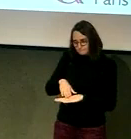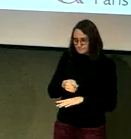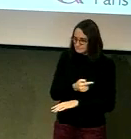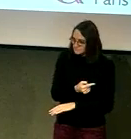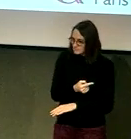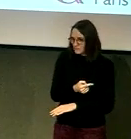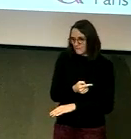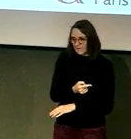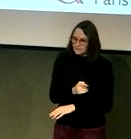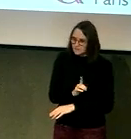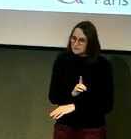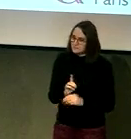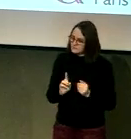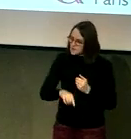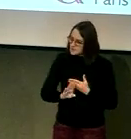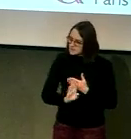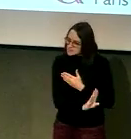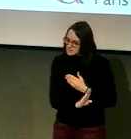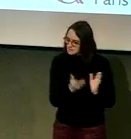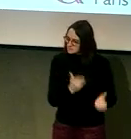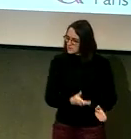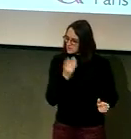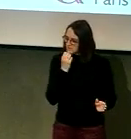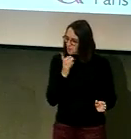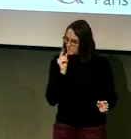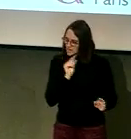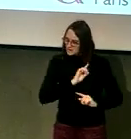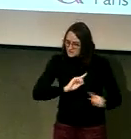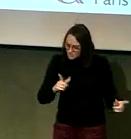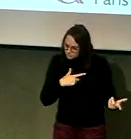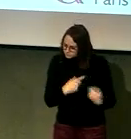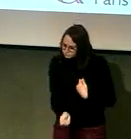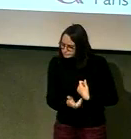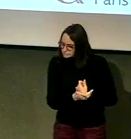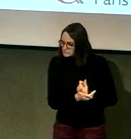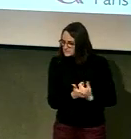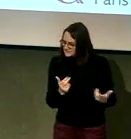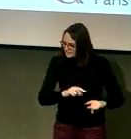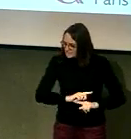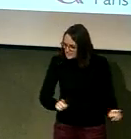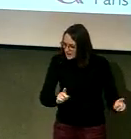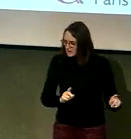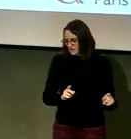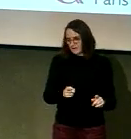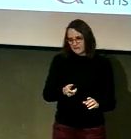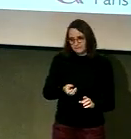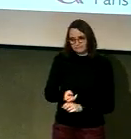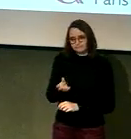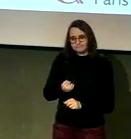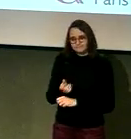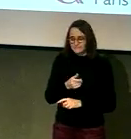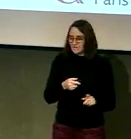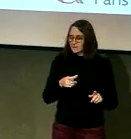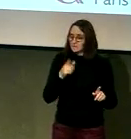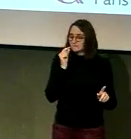le message que c'est pas le bon père. Ce père, il n'est pas adéquat, ça va pas pouvoir le faire, et que le